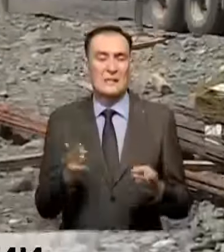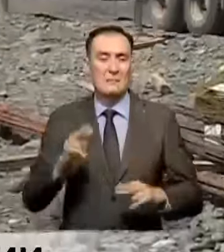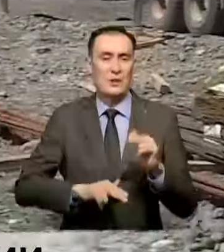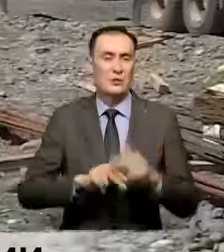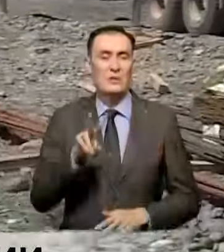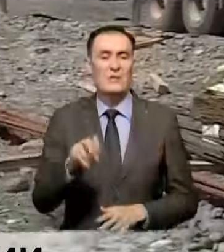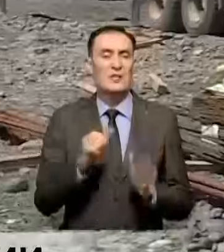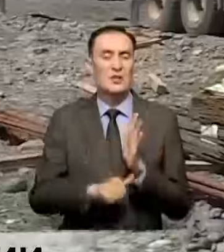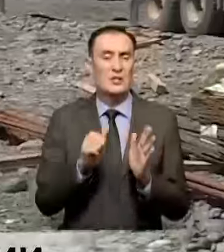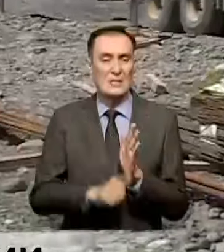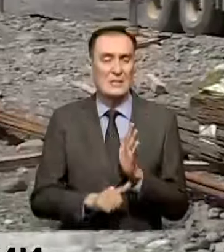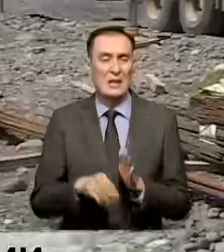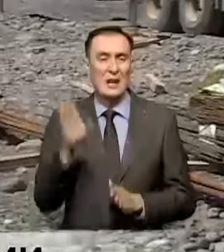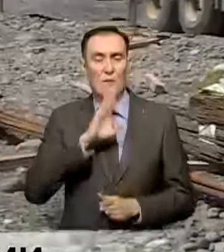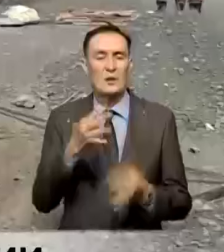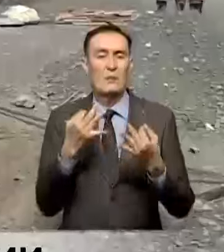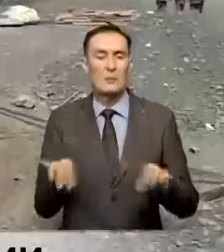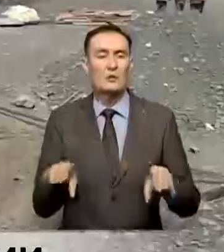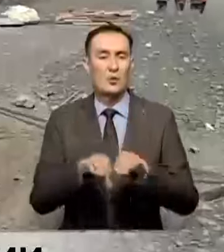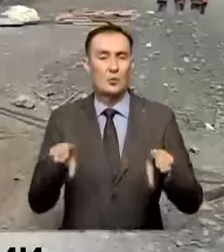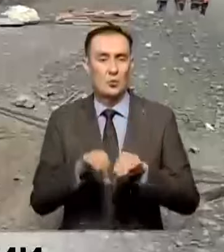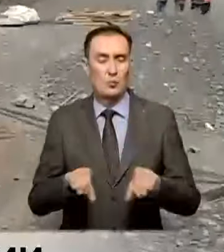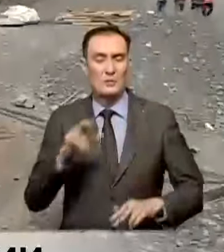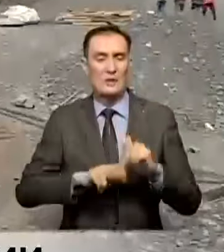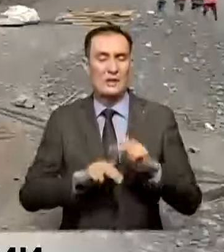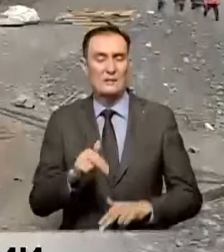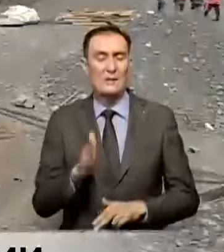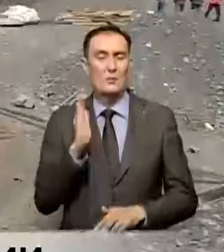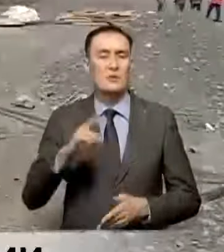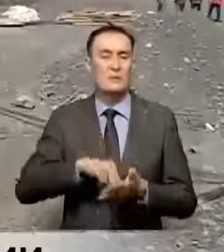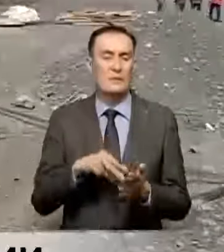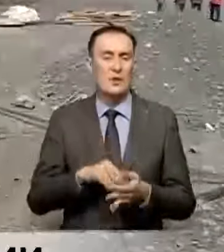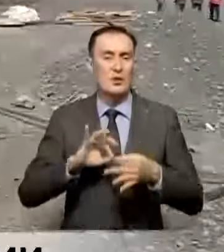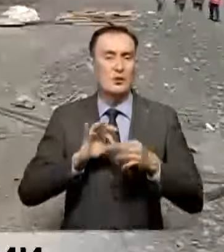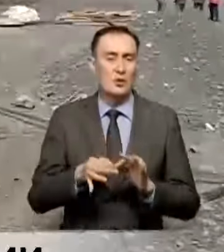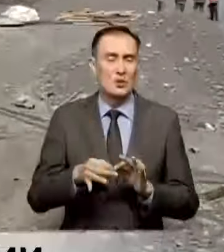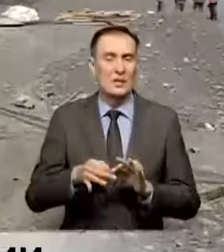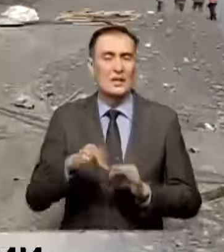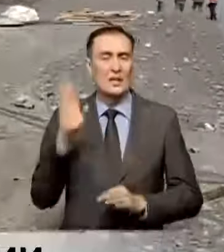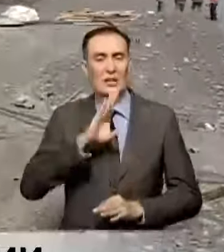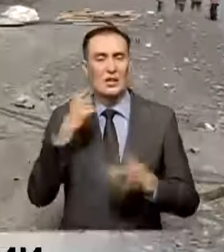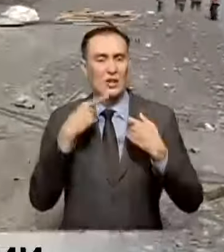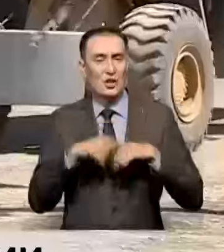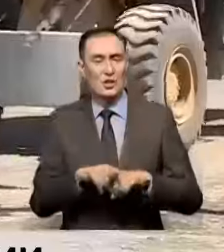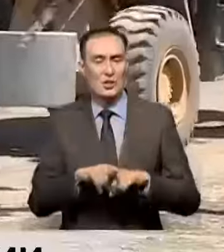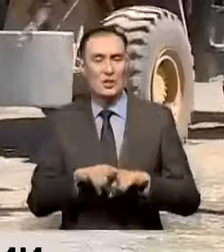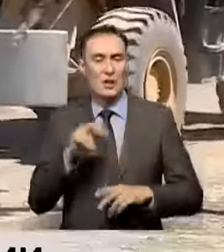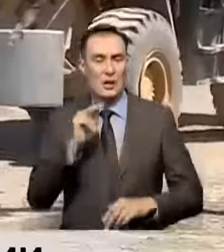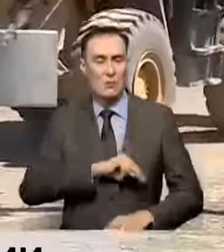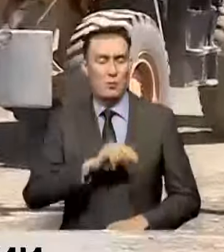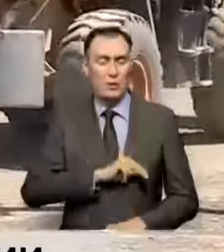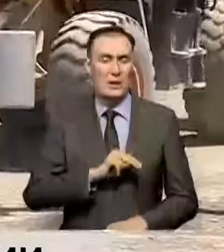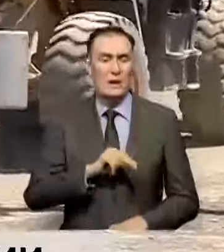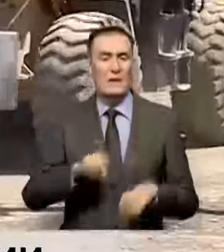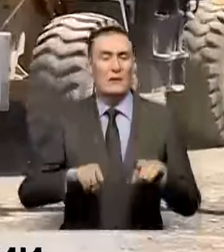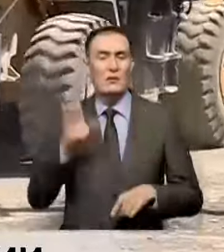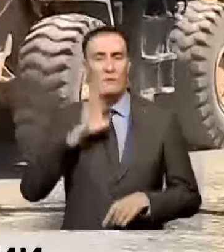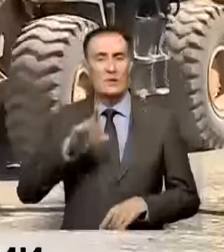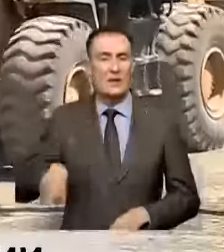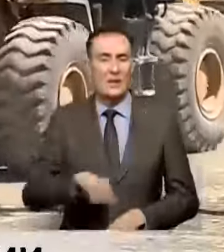проложить 260 водопропускных труб. Их строительство предполагает сложные гидротехнические решения. В некоторых местах